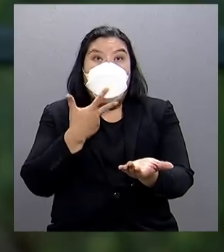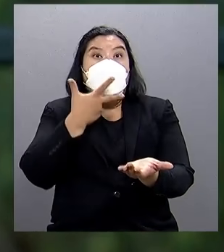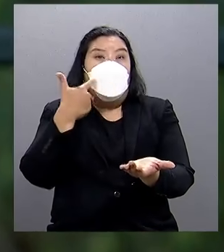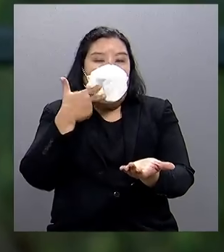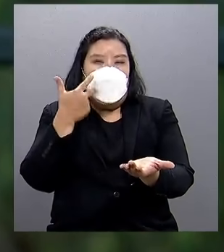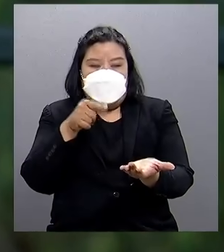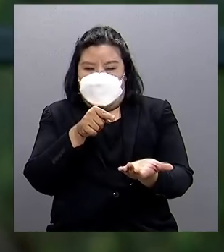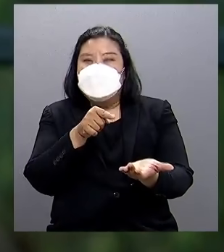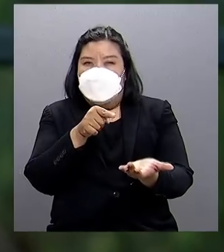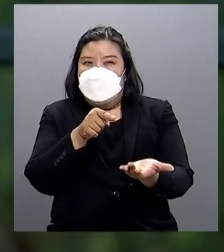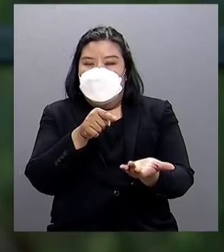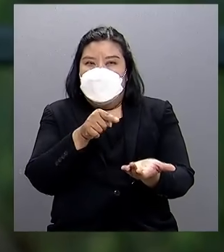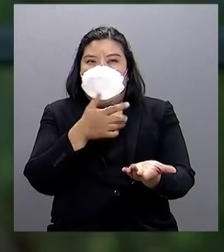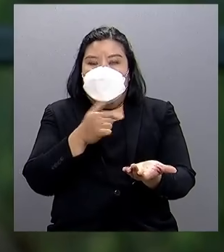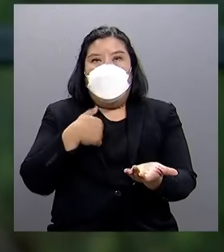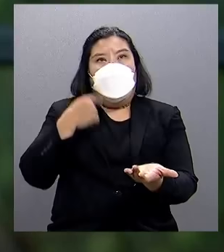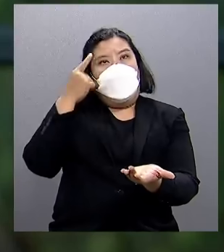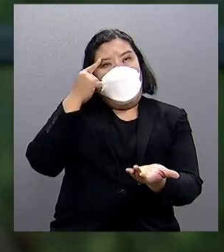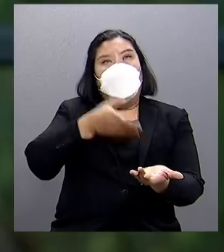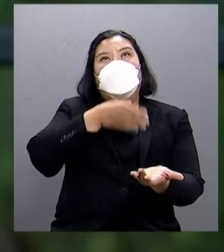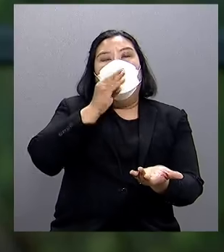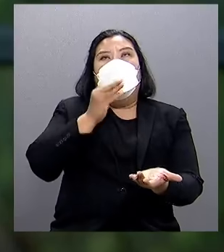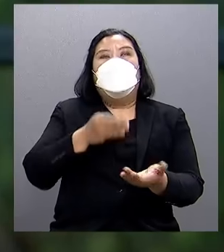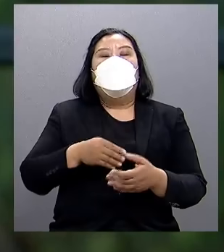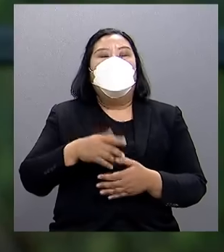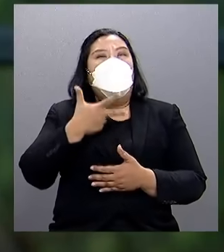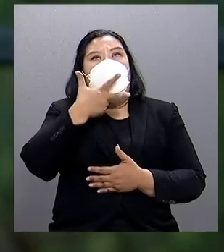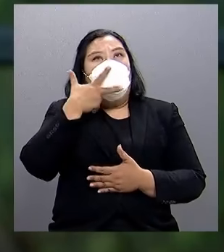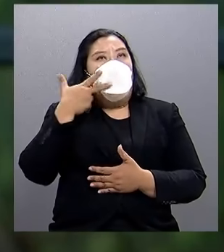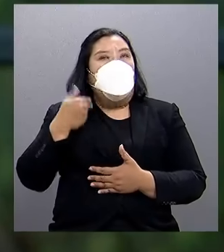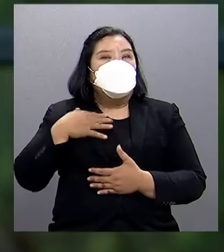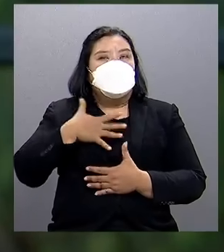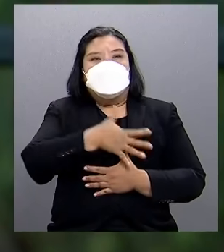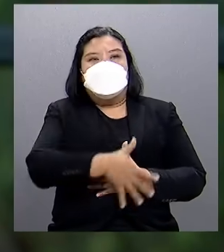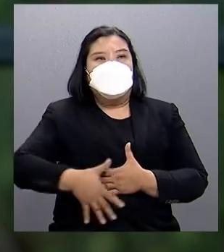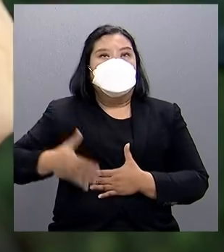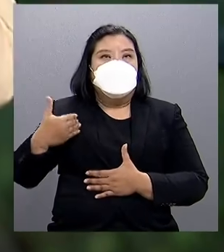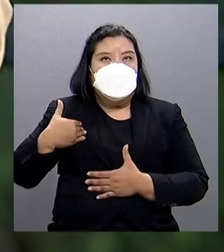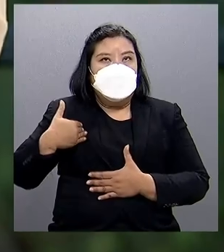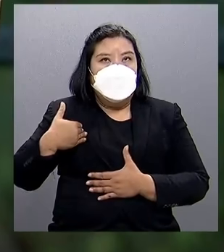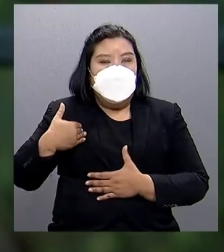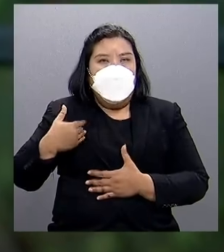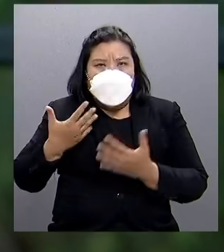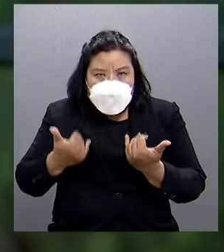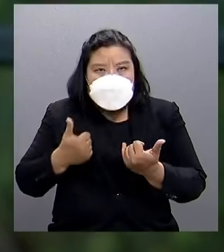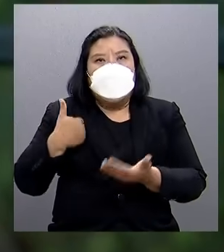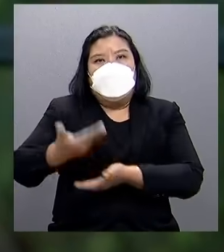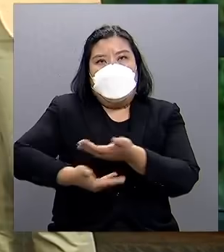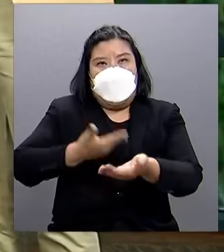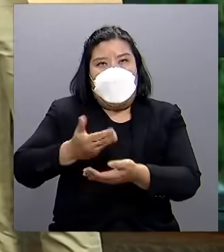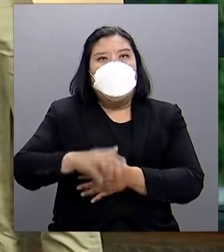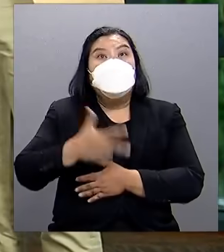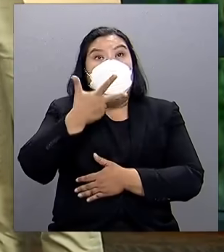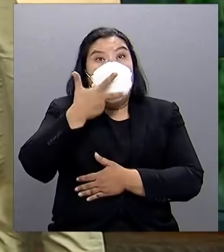ายเป็นว่าเราได้รับน้ำเชื่อมหรือฟุกโตสคอนไซรัปไปเยอะในอุตสาหกรรมเครื่องดื่มทั้งหลายแหล่มันจะแปรเปลี่ยนไปเป็นไขมันสะสม